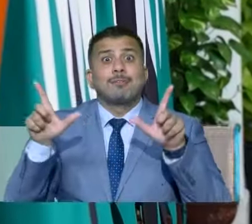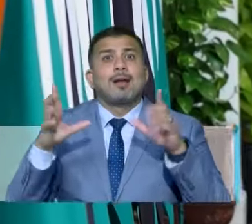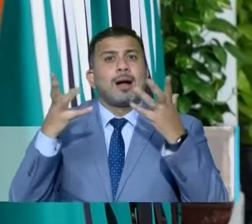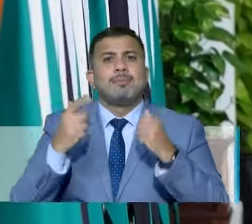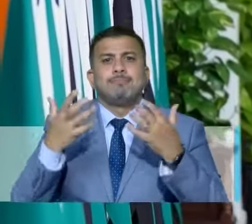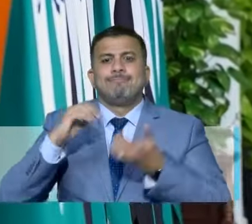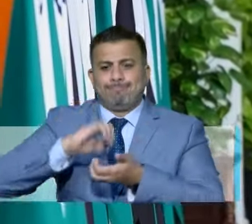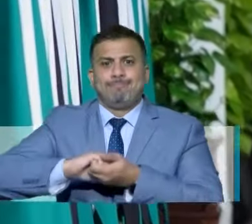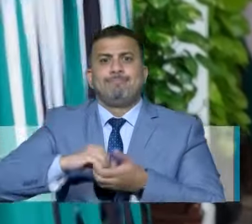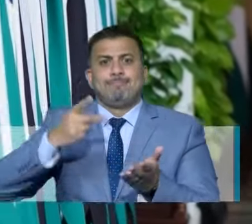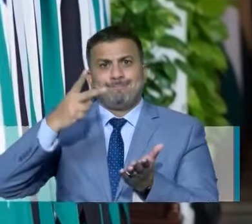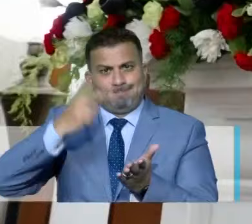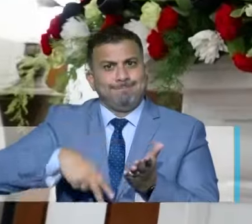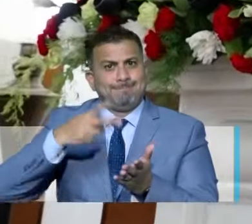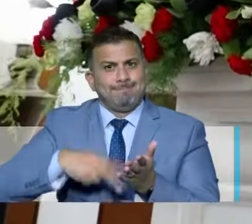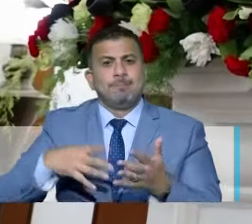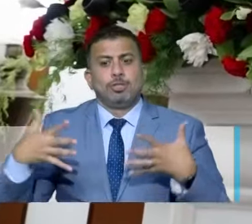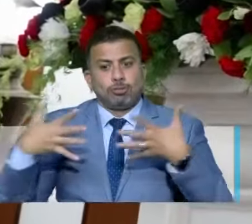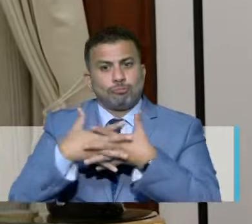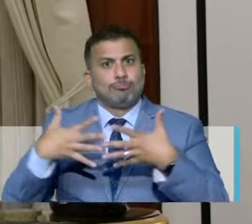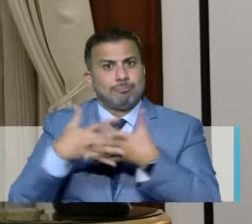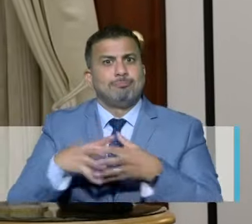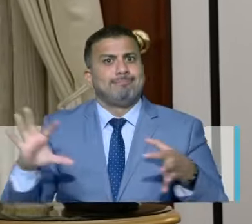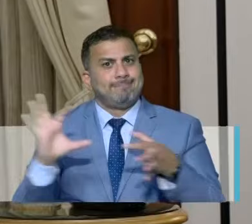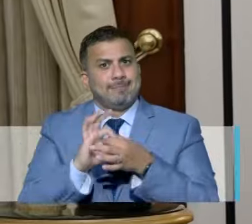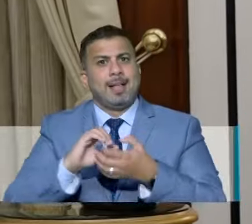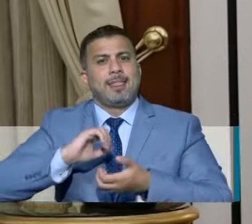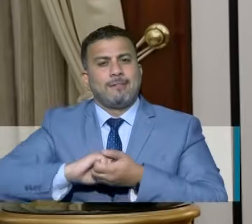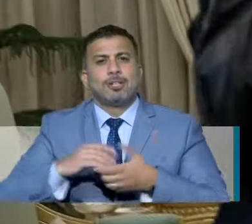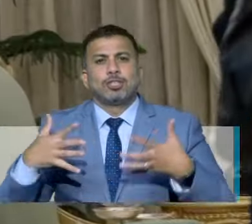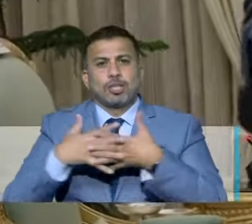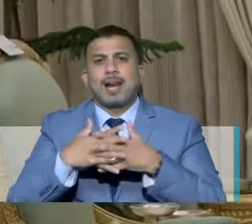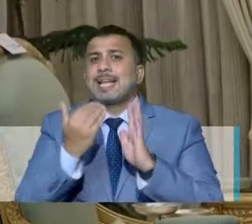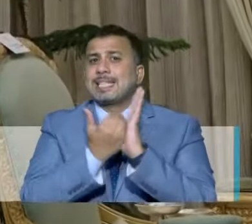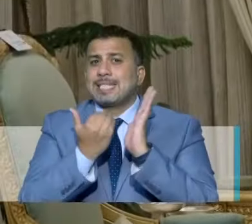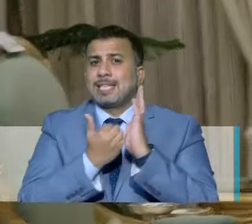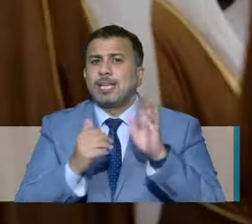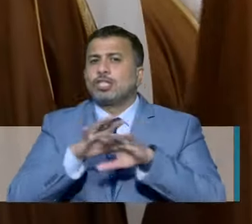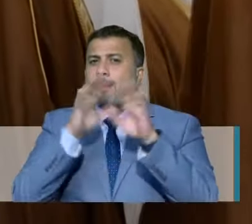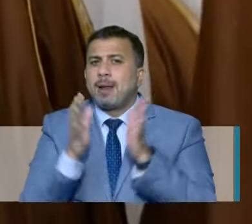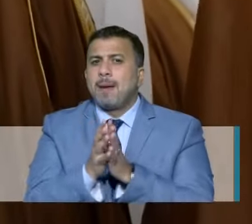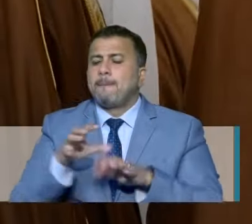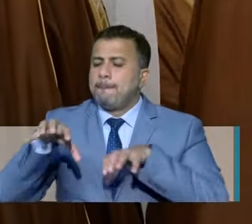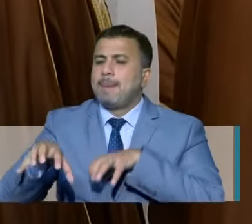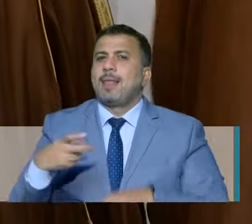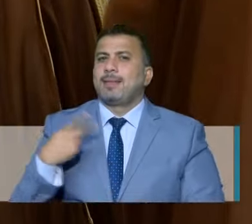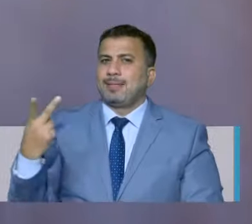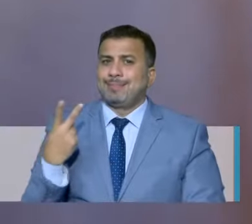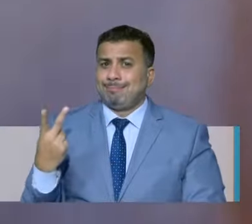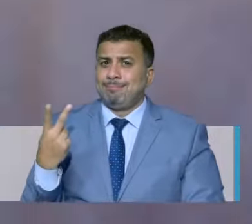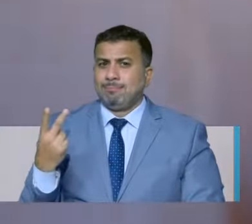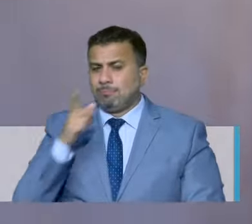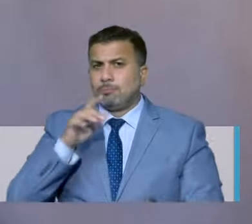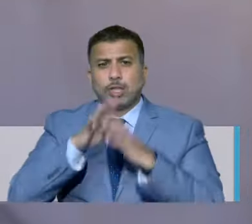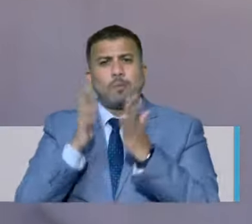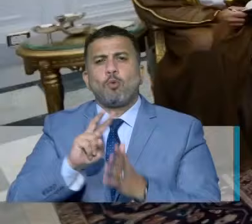عدد من الاتفاقيات الاستراتيجيه والشراكات ضمن اطار اتفاقيه الشراكه الاقتصاديه الشامله بين البلدين